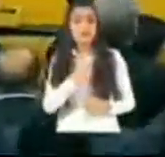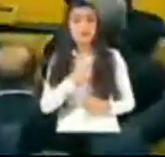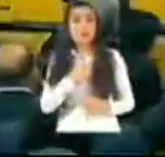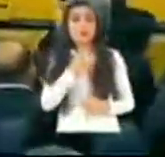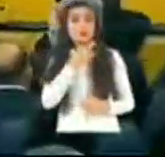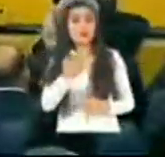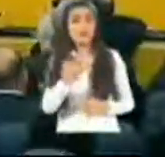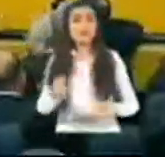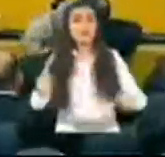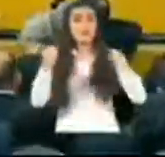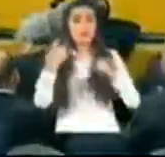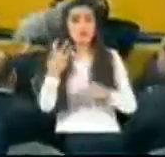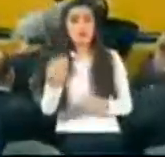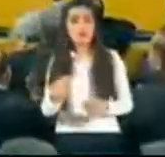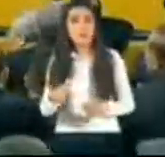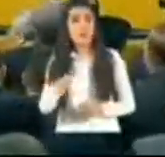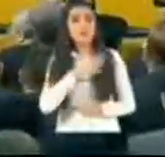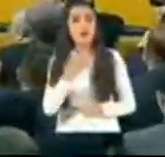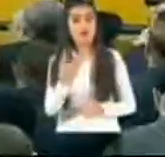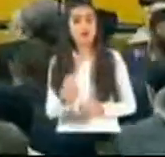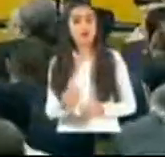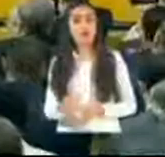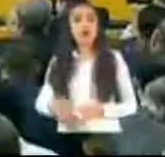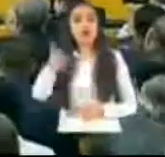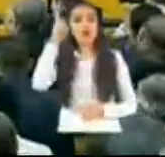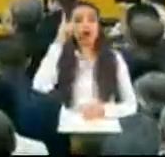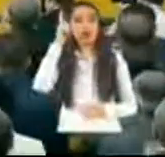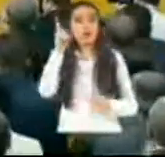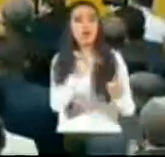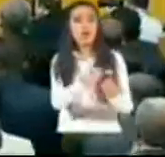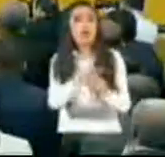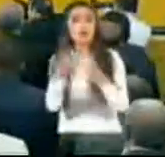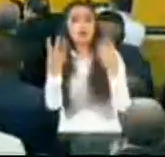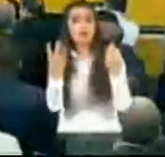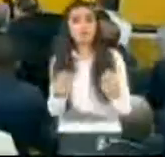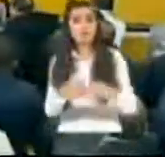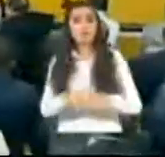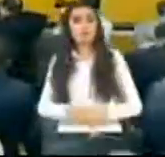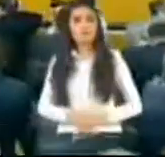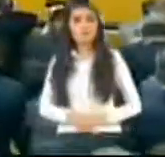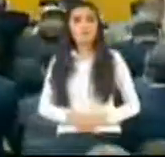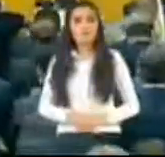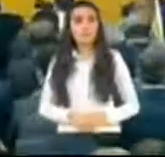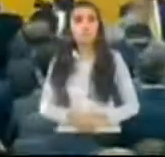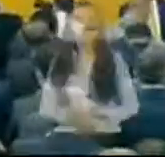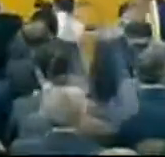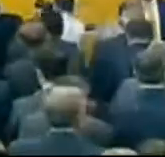ediyorum. Sağ olun, var olun, Cenab-ı Allah'a emanet olun diyorum.